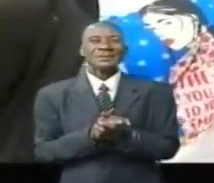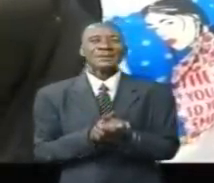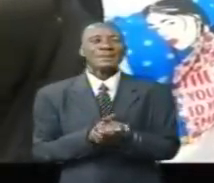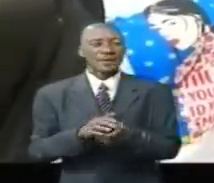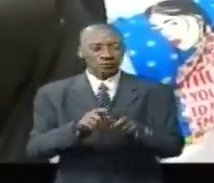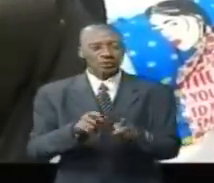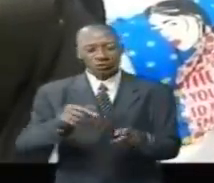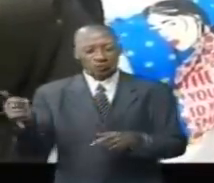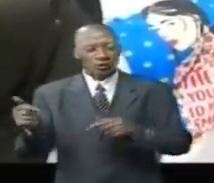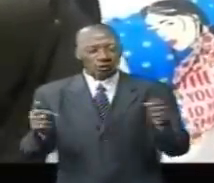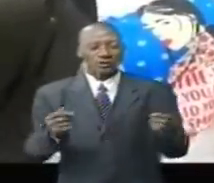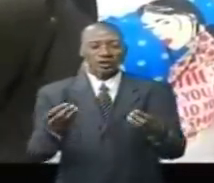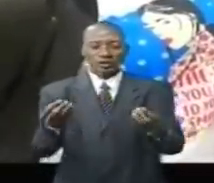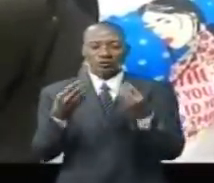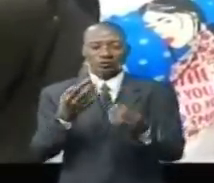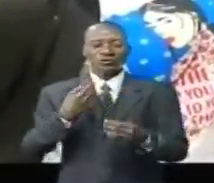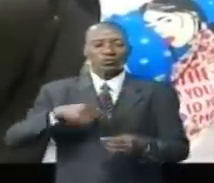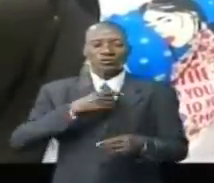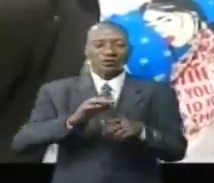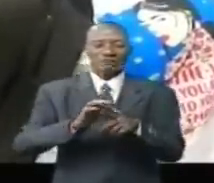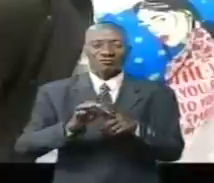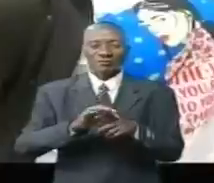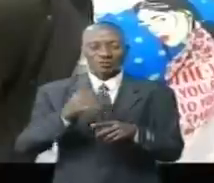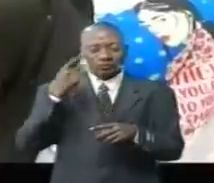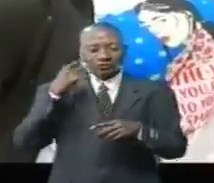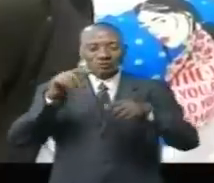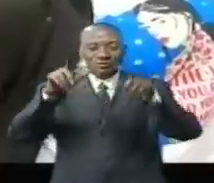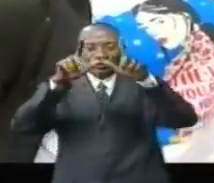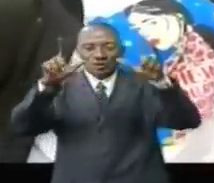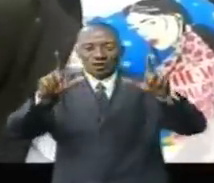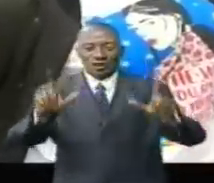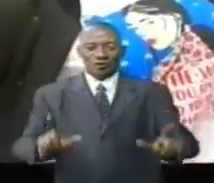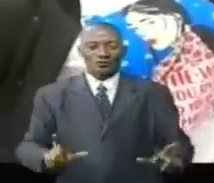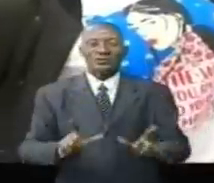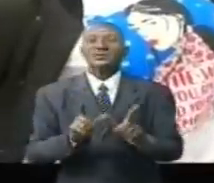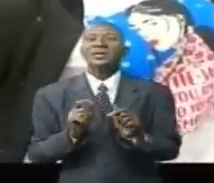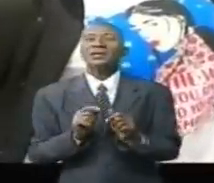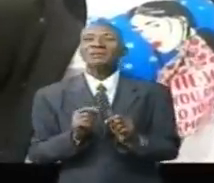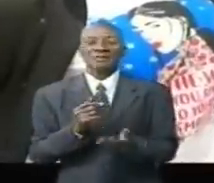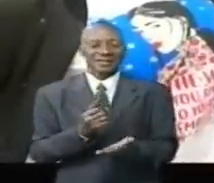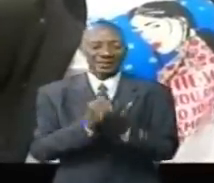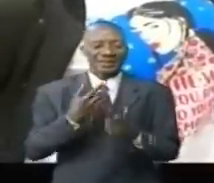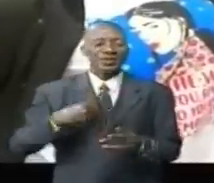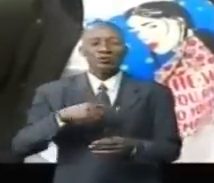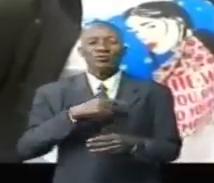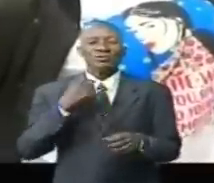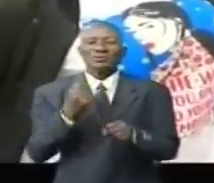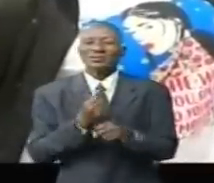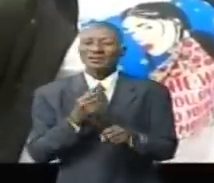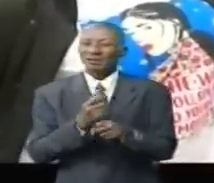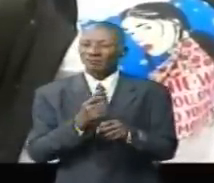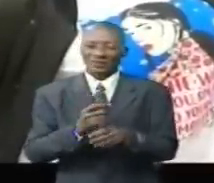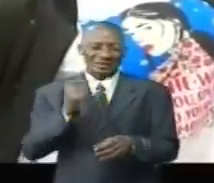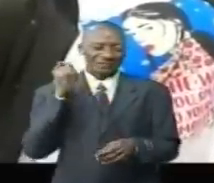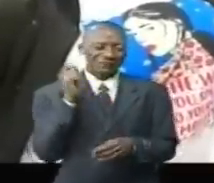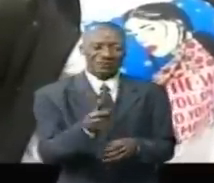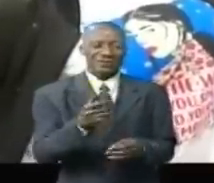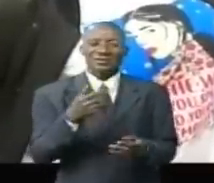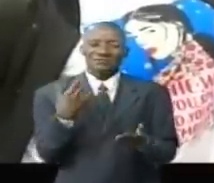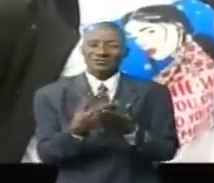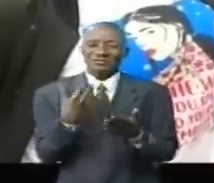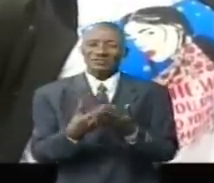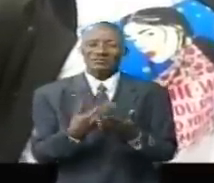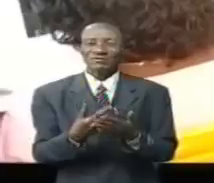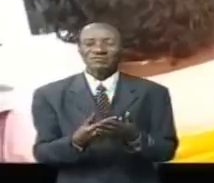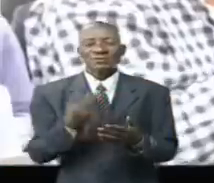logiciels Tom 2 Pro. Ça va nous aider à travailler avec une rapidité et pour produire les états financiers